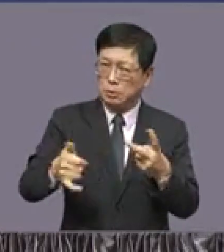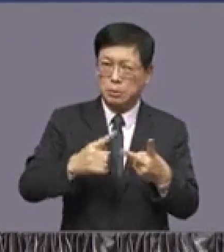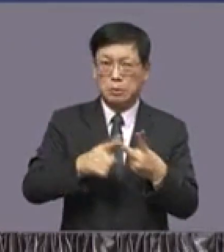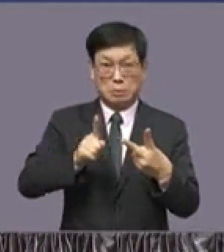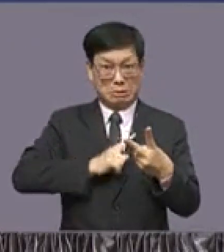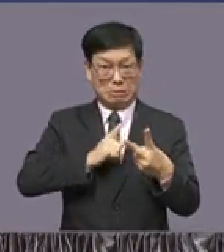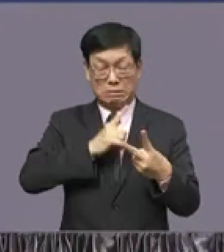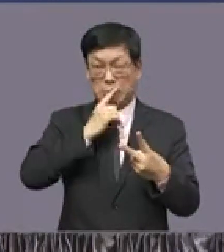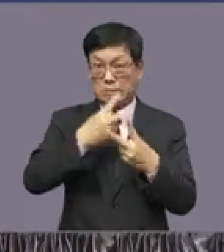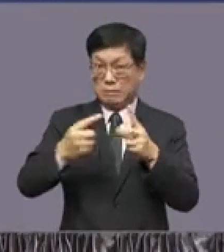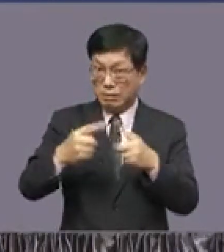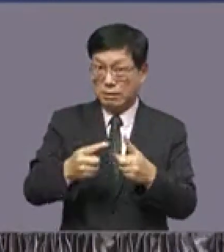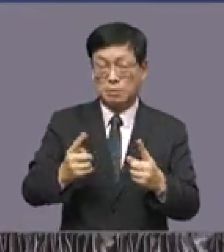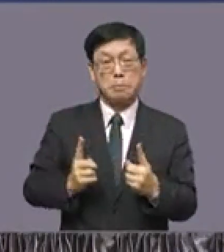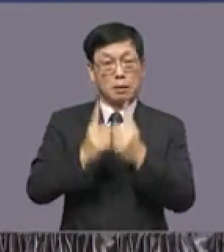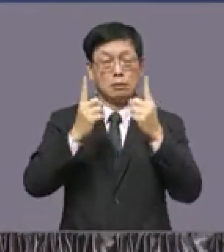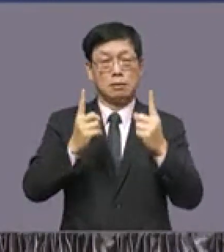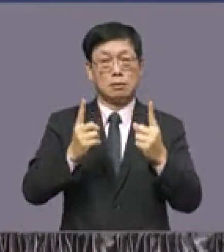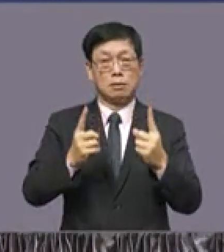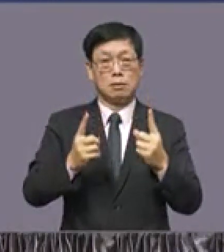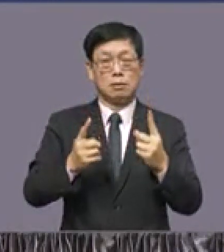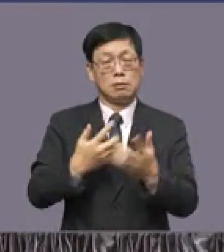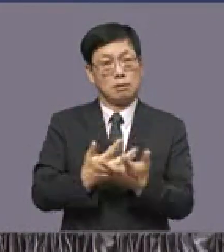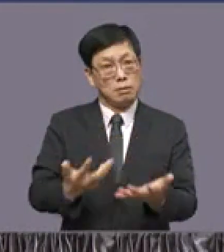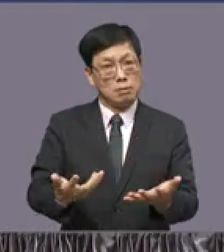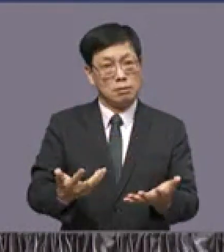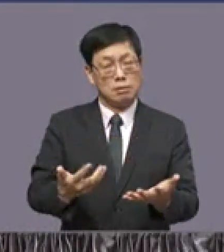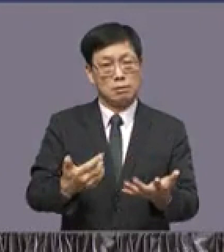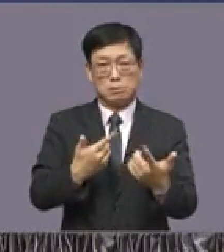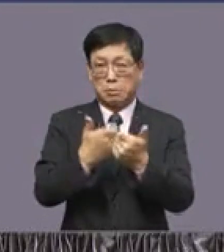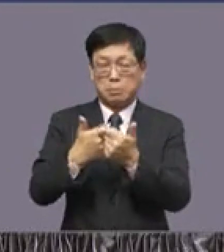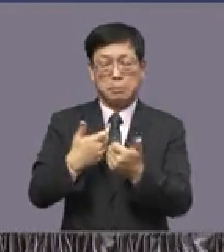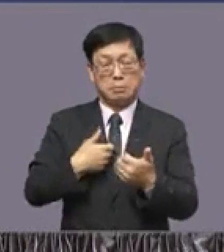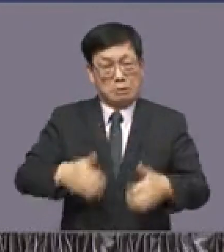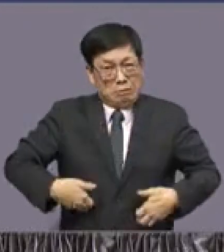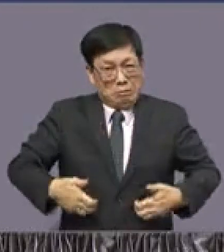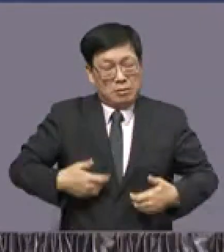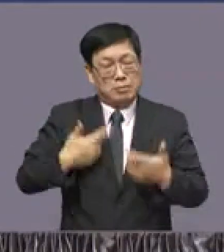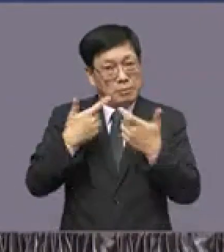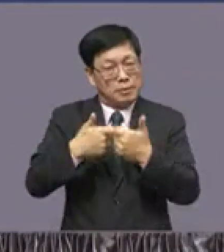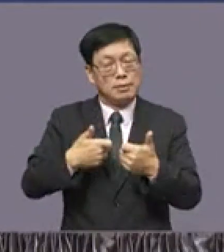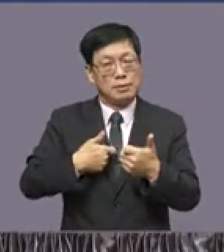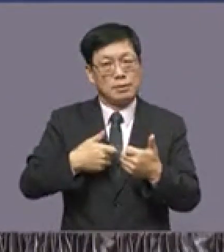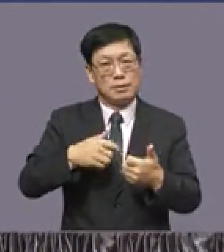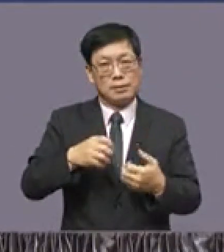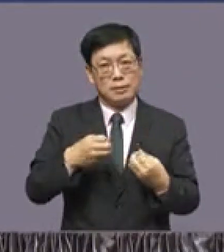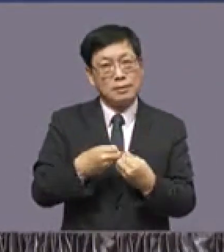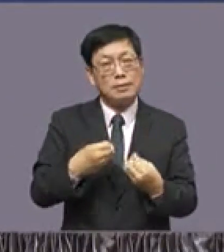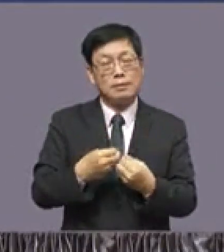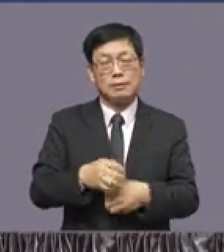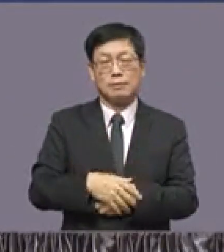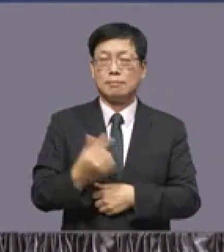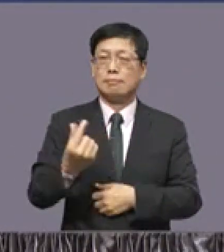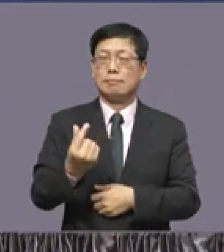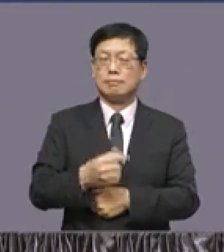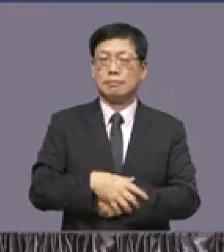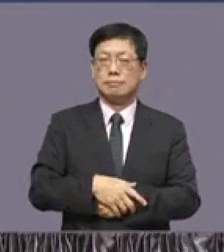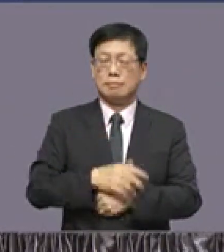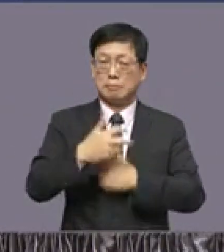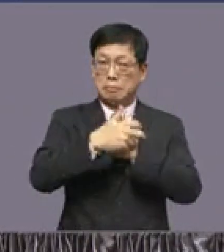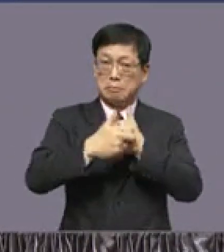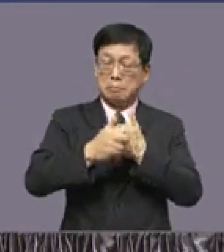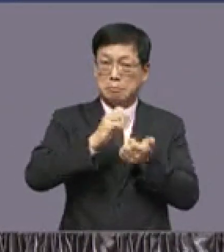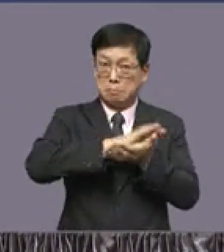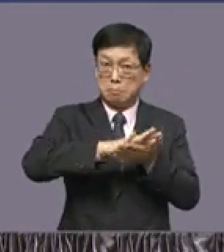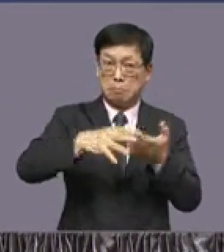他的顾客里面出现的时候，要怎么样做紧急的应变措施？尤其是在卫生主